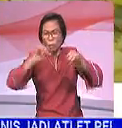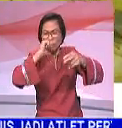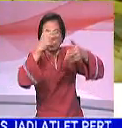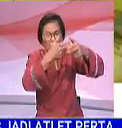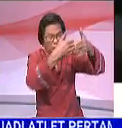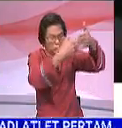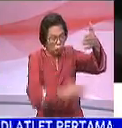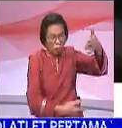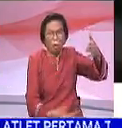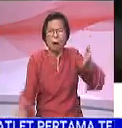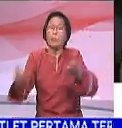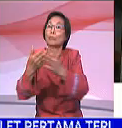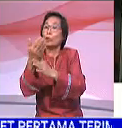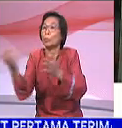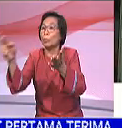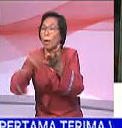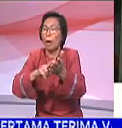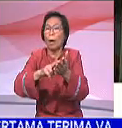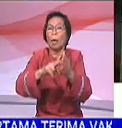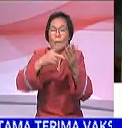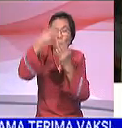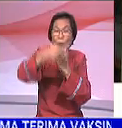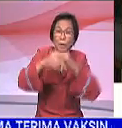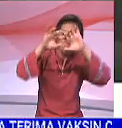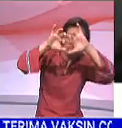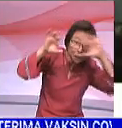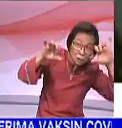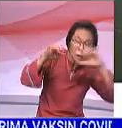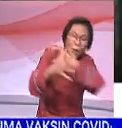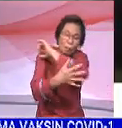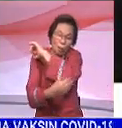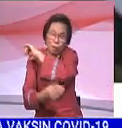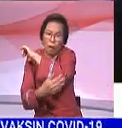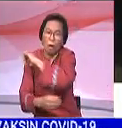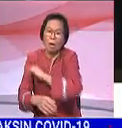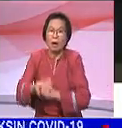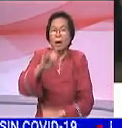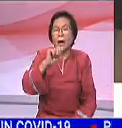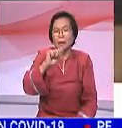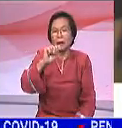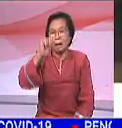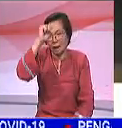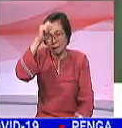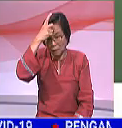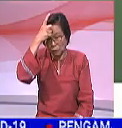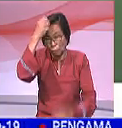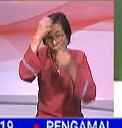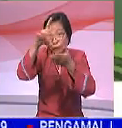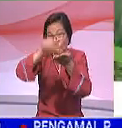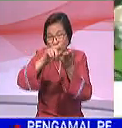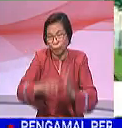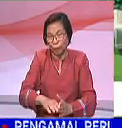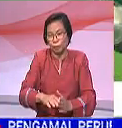yaitu meski pendaftaran program jejak asnaf Danau Abang Muhammad syibli memberitahu demikian kepada pemberita